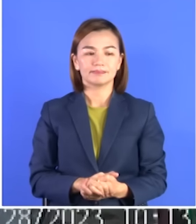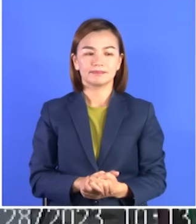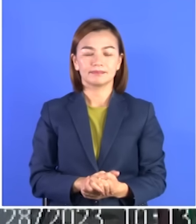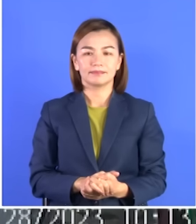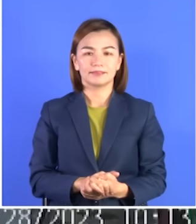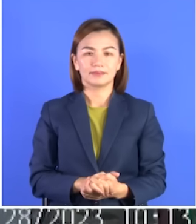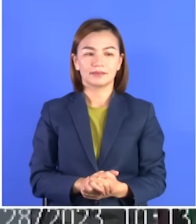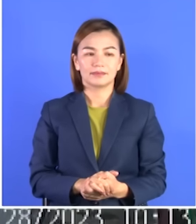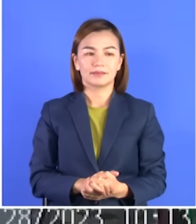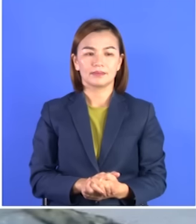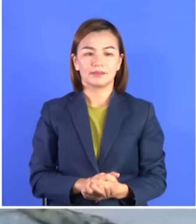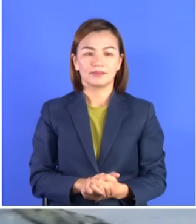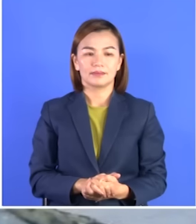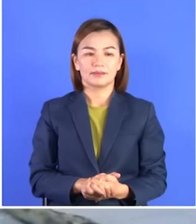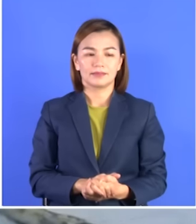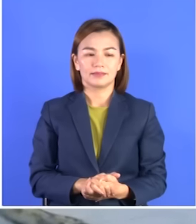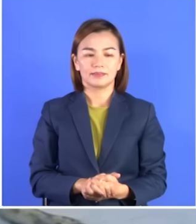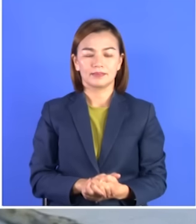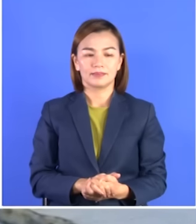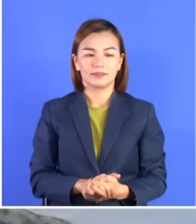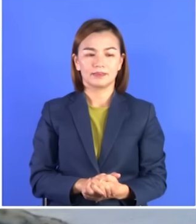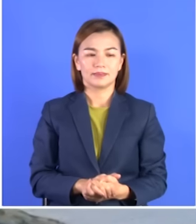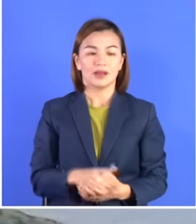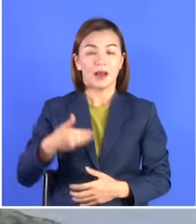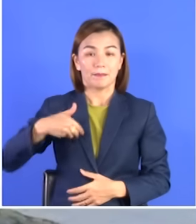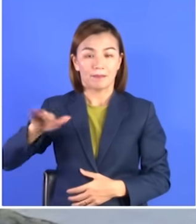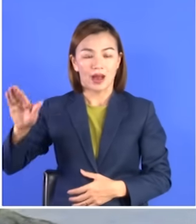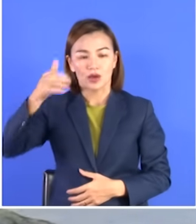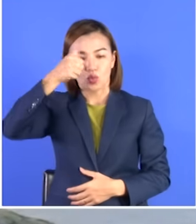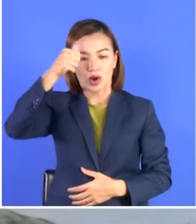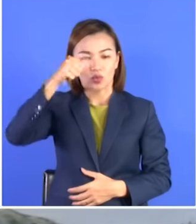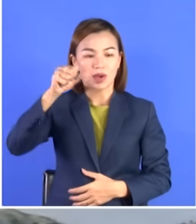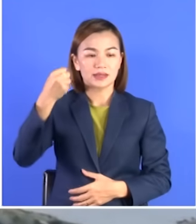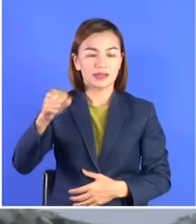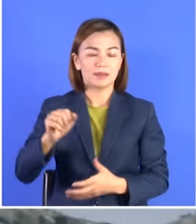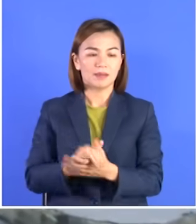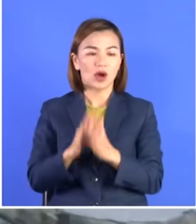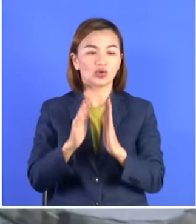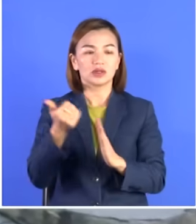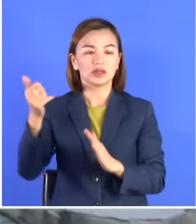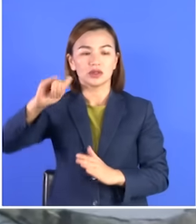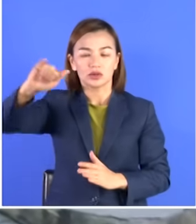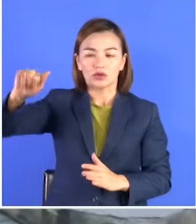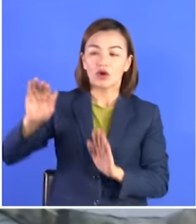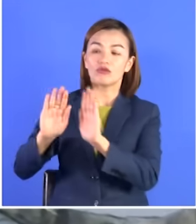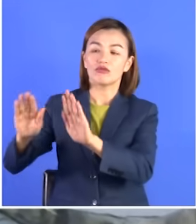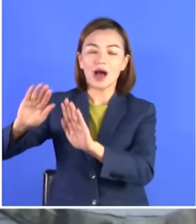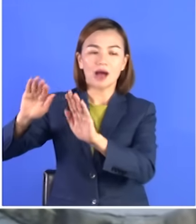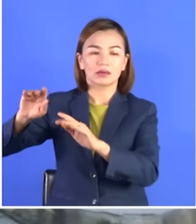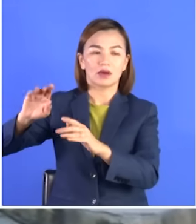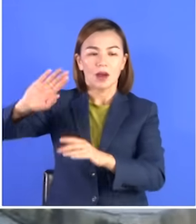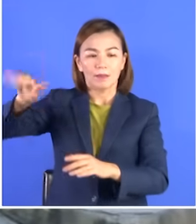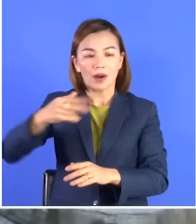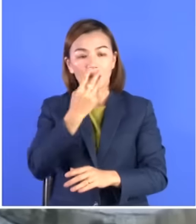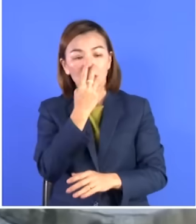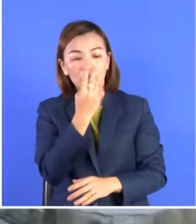บ้านออพี่ออกจับบ้านไป 10วันใช่แต่ผมก็ให้คนอื่นเวียนมาดูทุกวันนะอาฮะอ